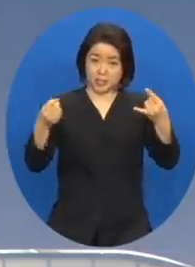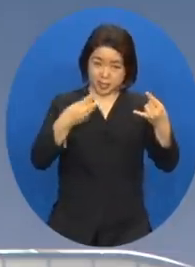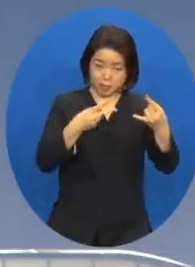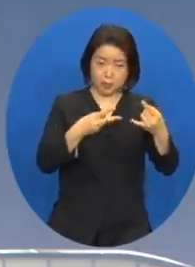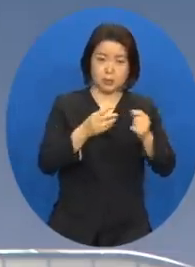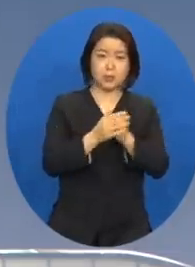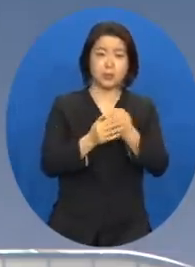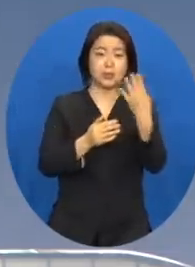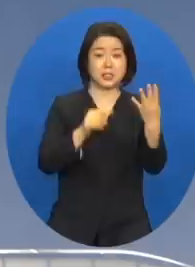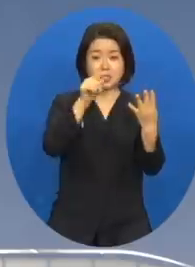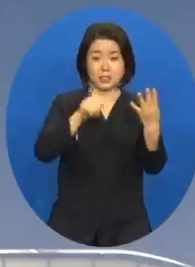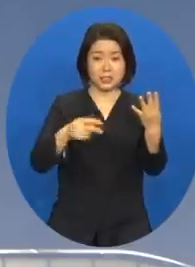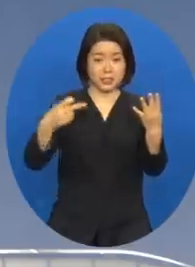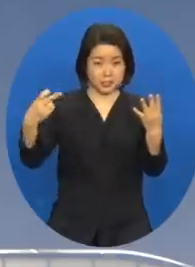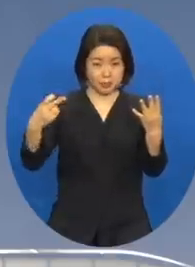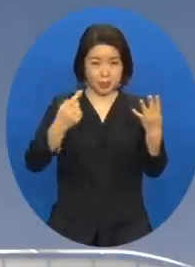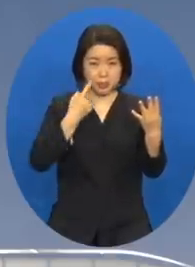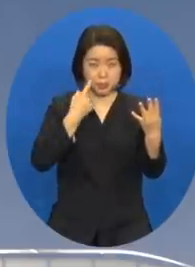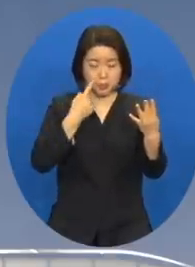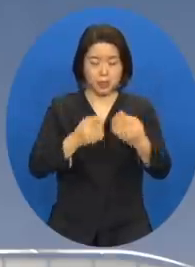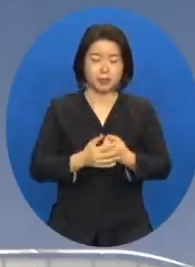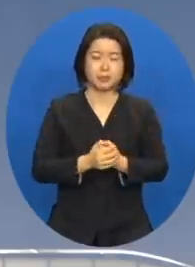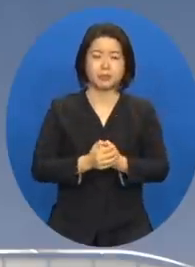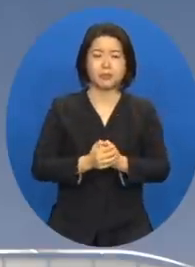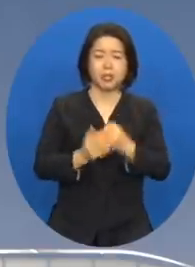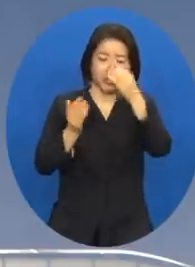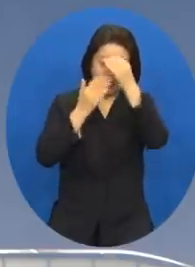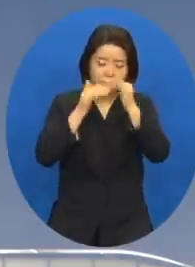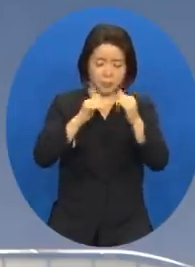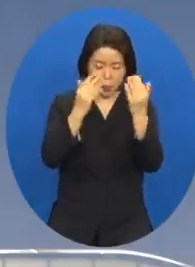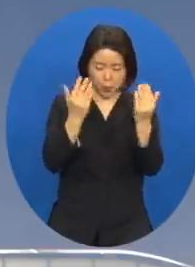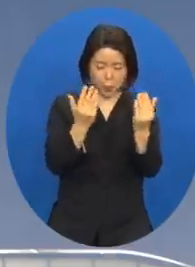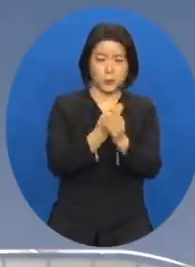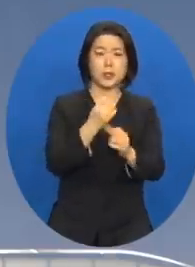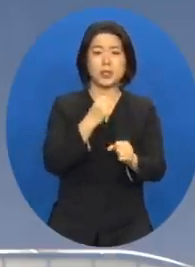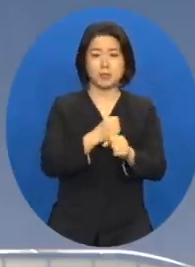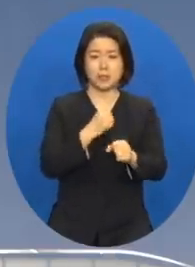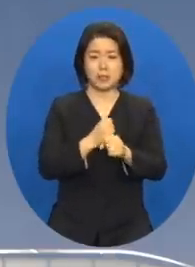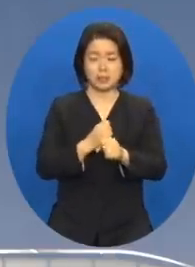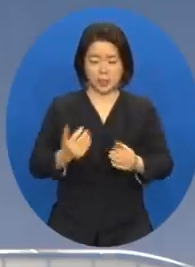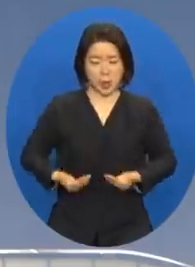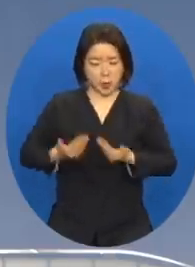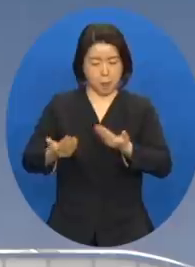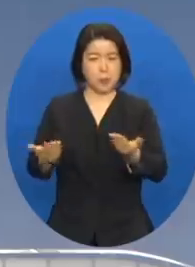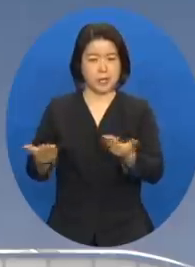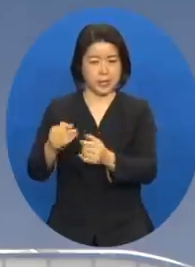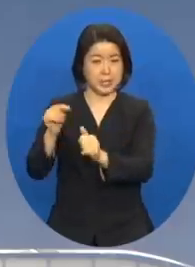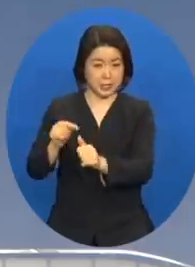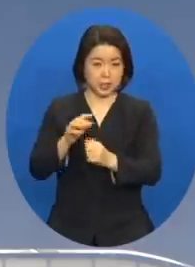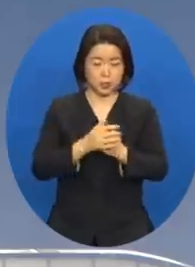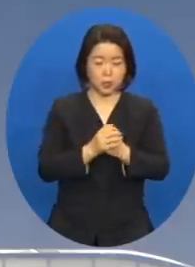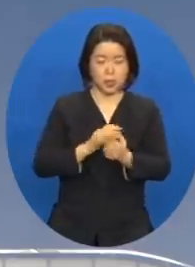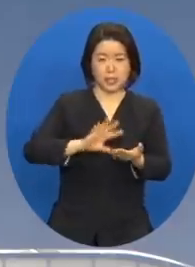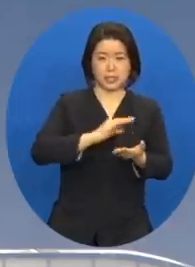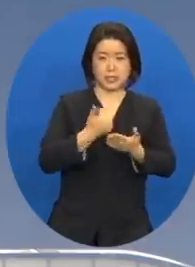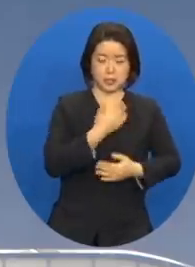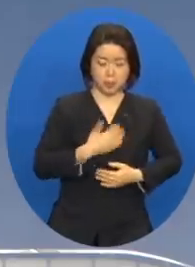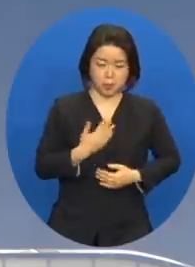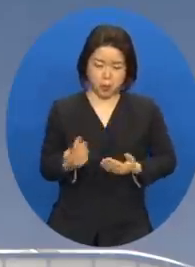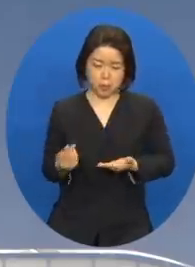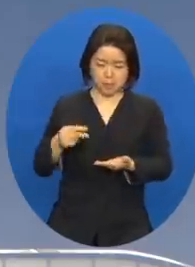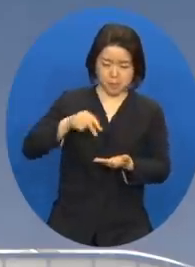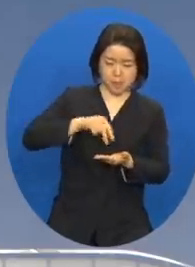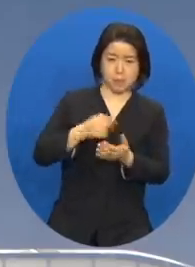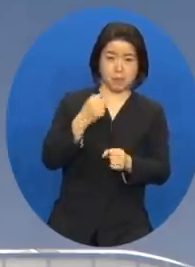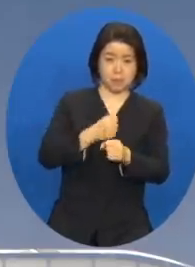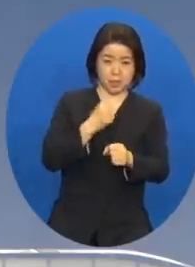12절에 이렇게 말씀했습니다. 성도를 온전하게 하여 봉사의 일을 하게 하며 그리스도의 몸을 세우려